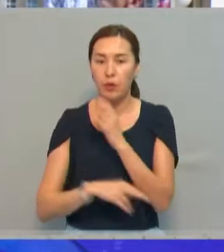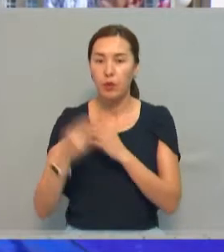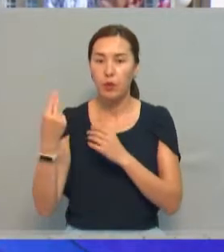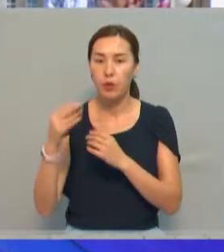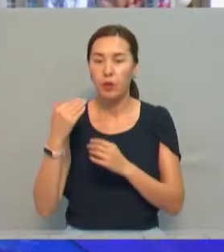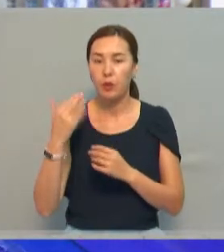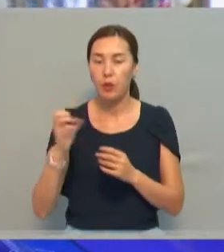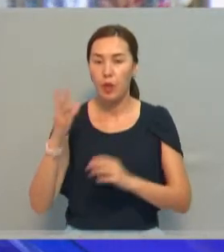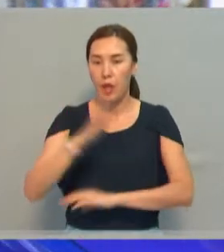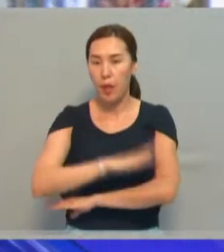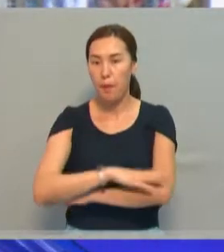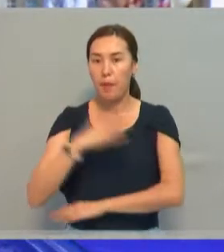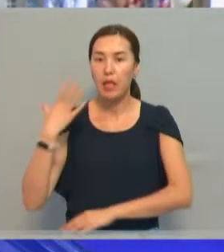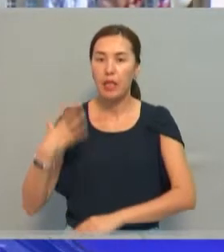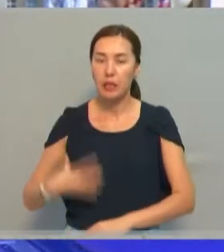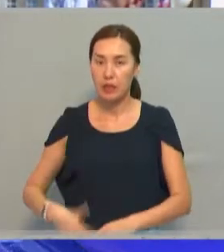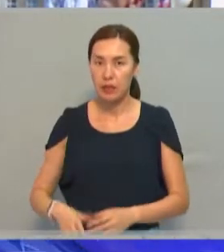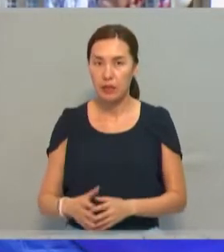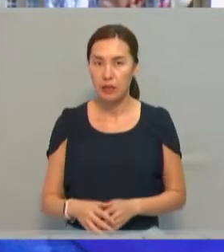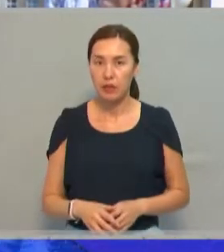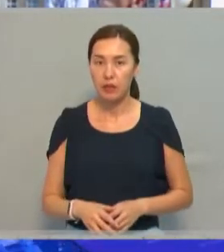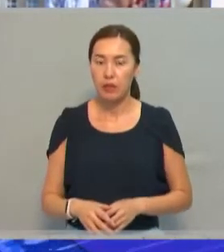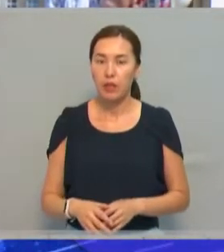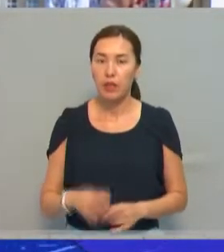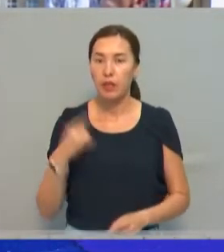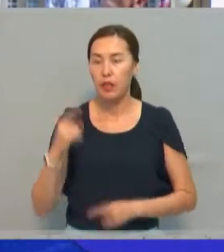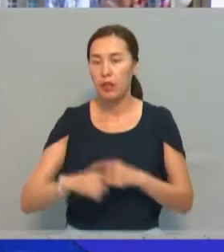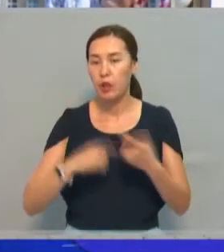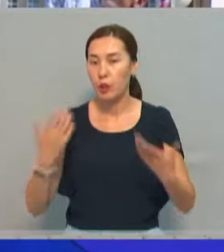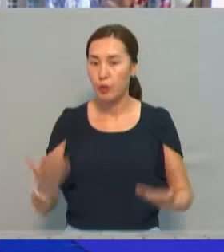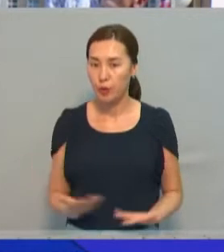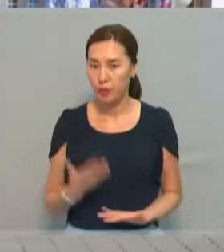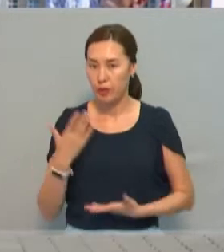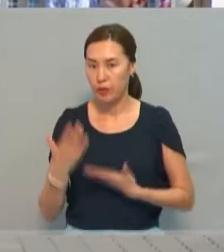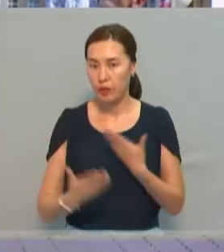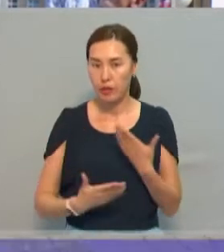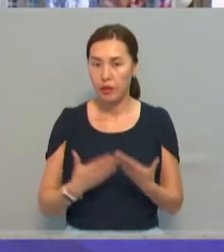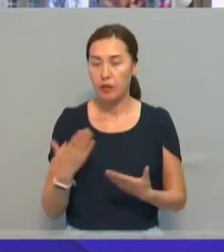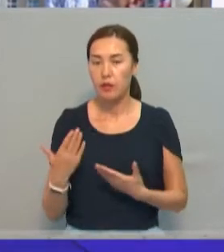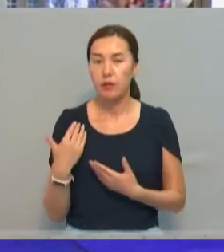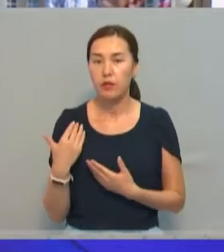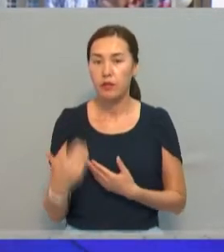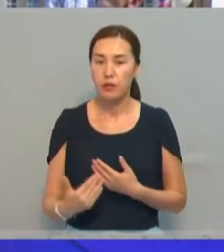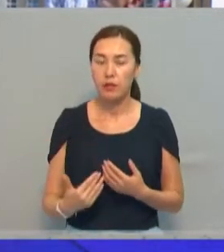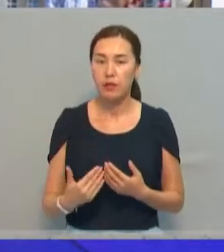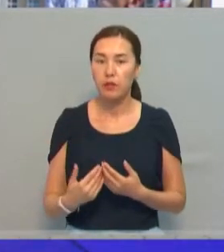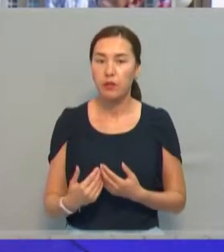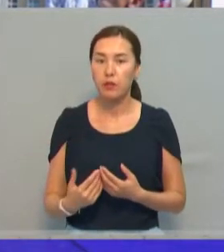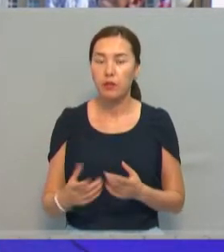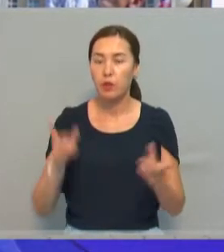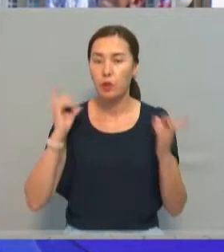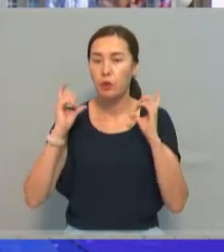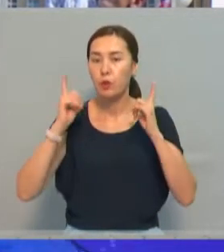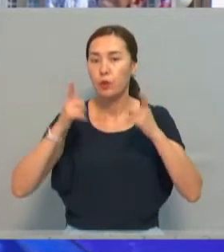дегенде олар 11 жыл бойы күтеді. Өйткені келесі өмірлерінде келесі қадамға аттап,